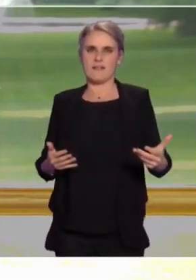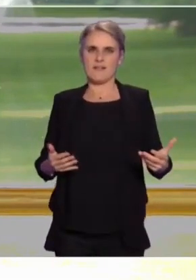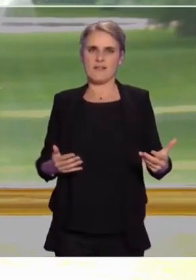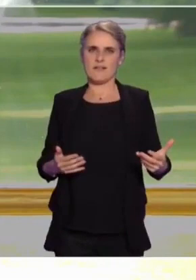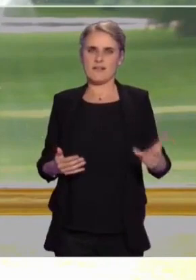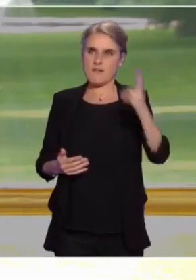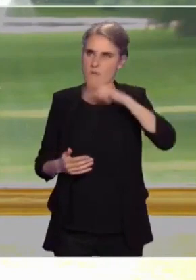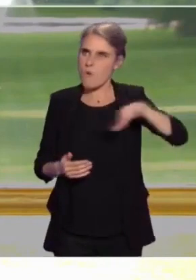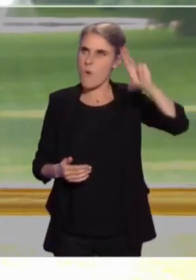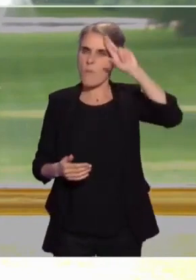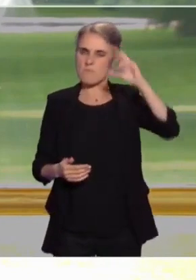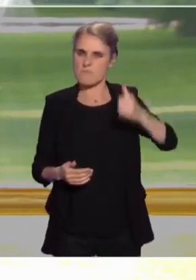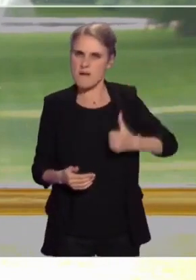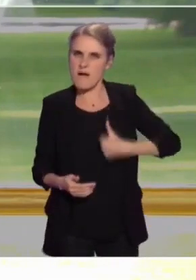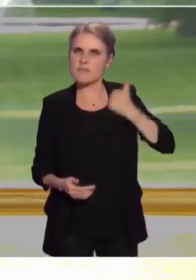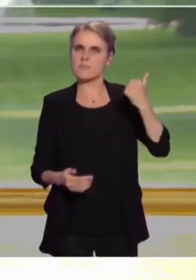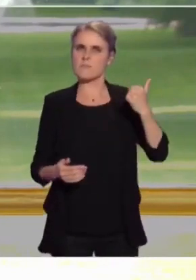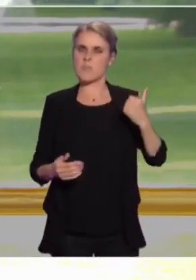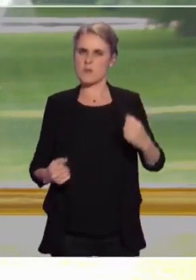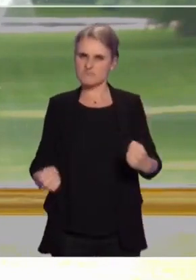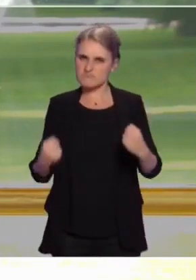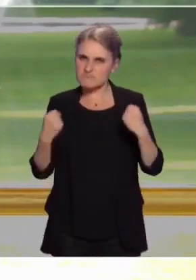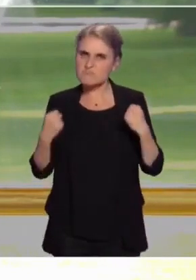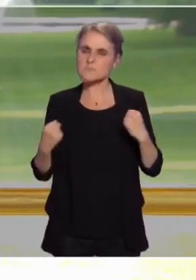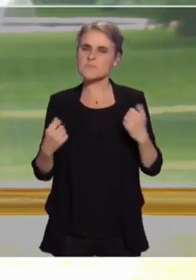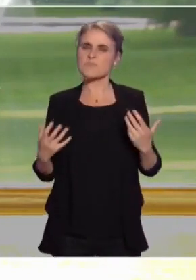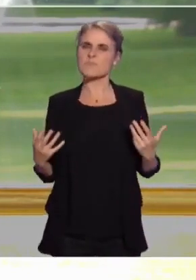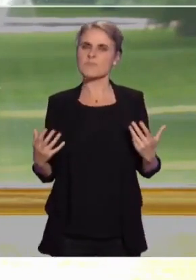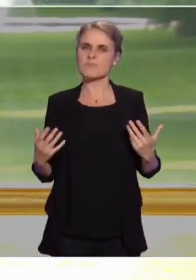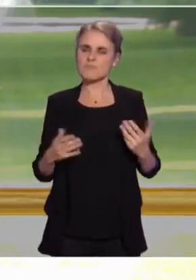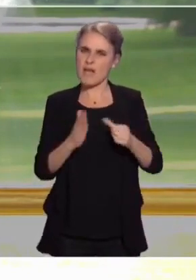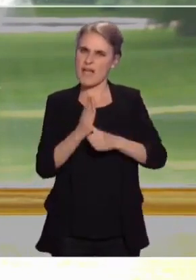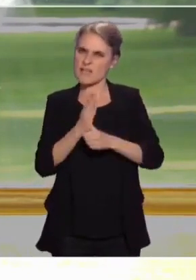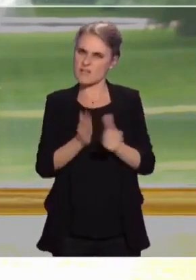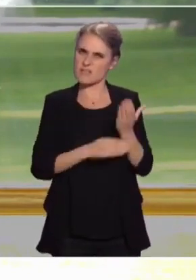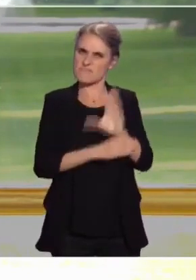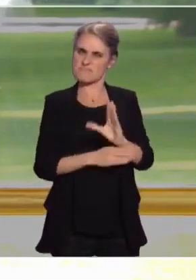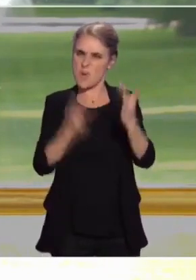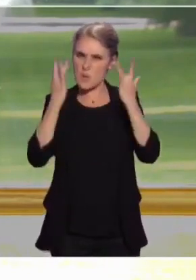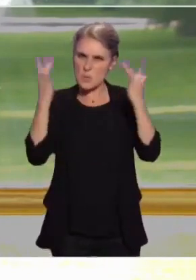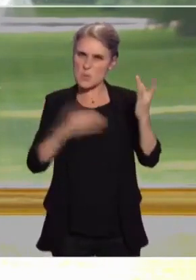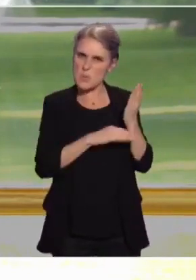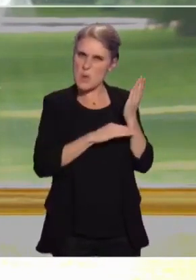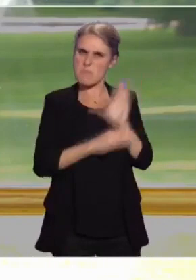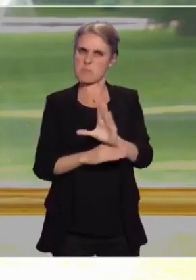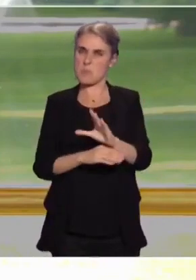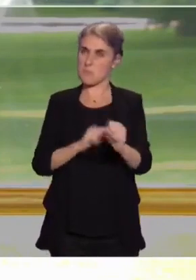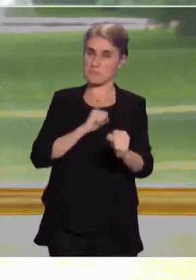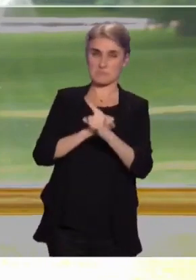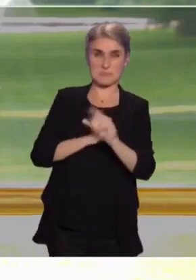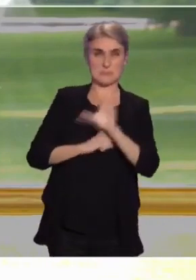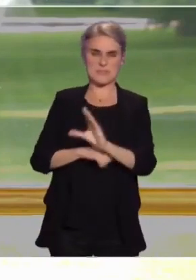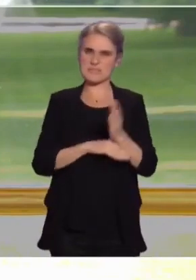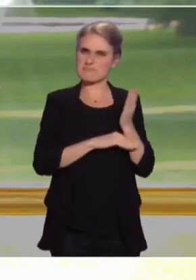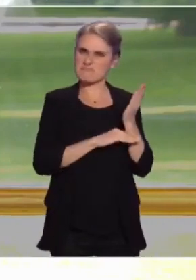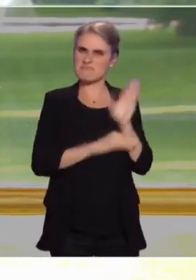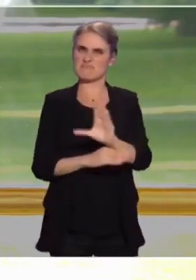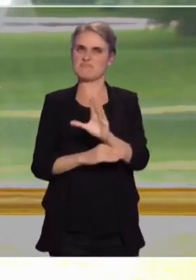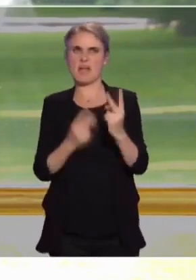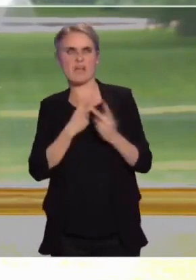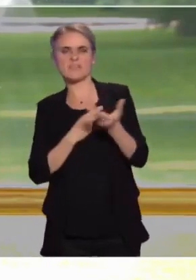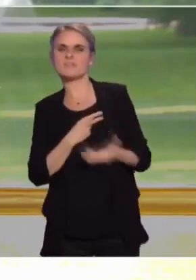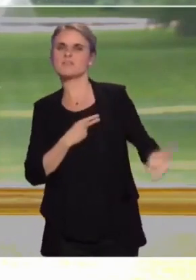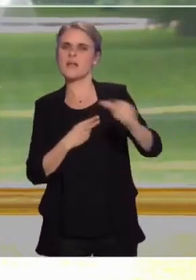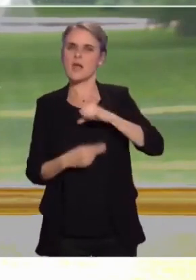europe indépendante qui se donne les moyens d'affirmer son identité sa culture sa singularité face à la